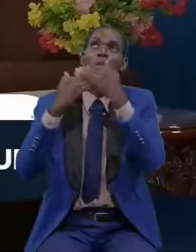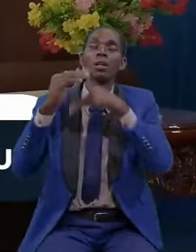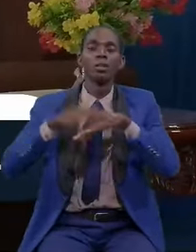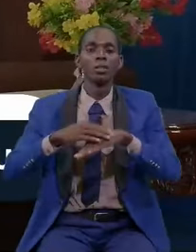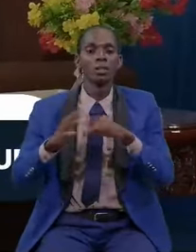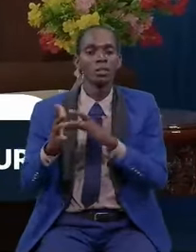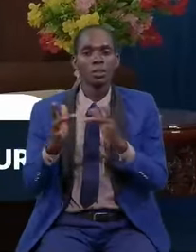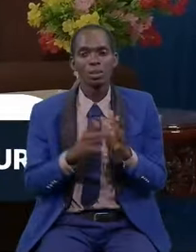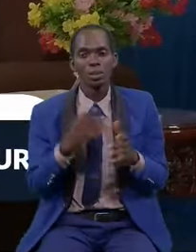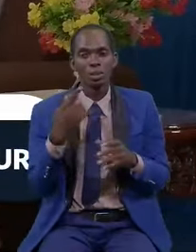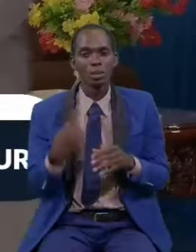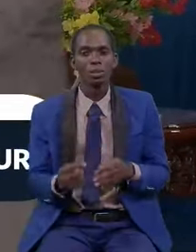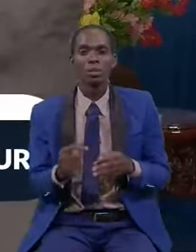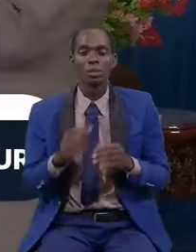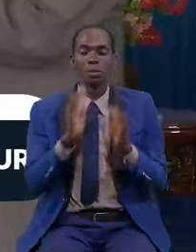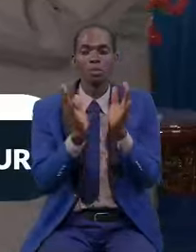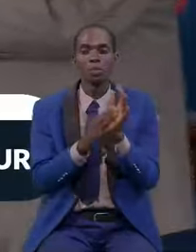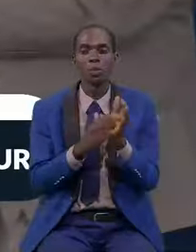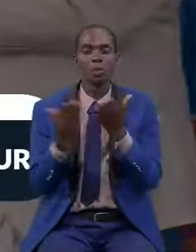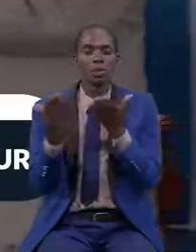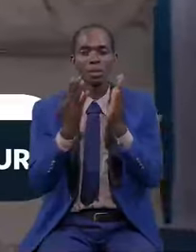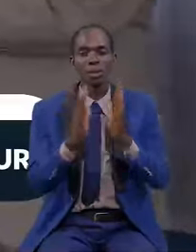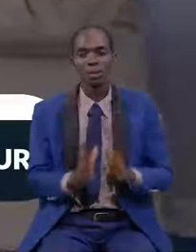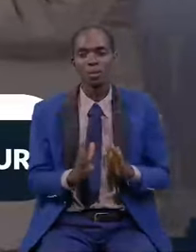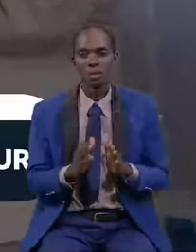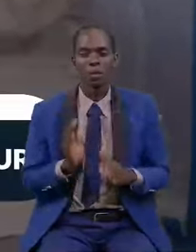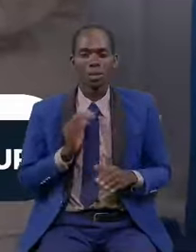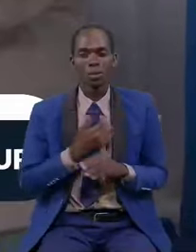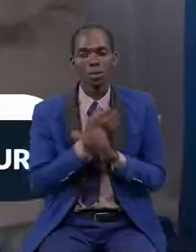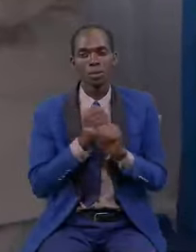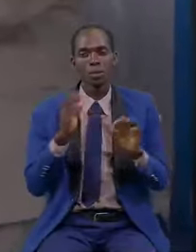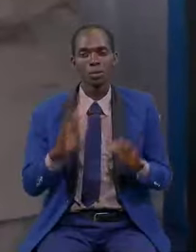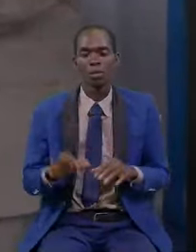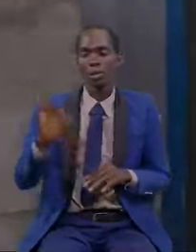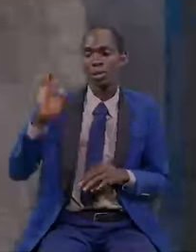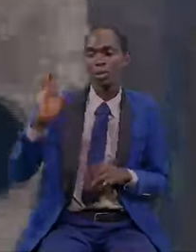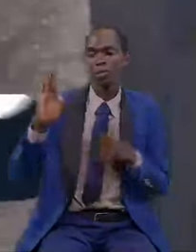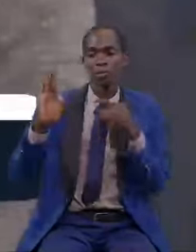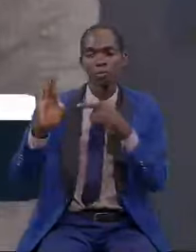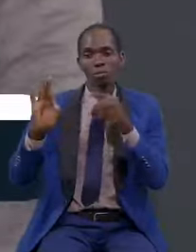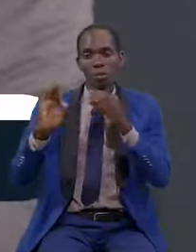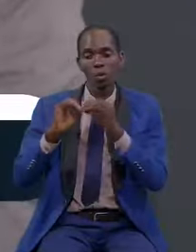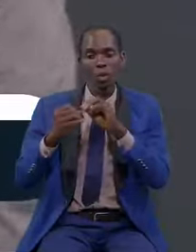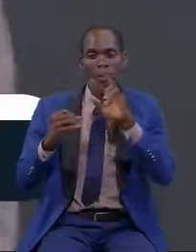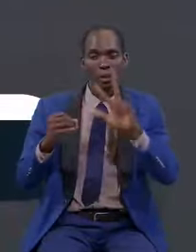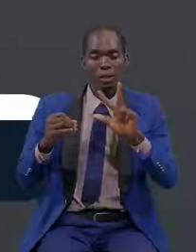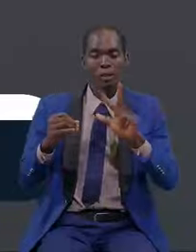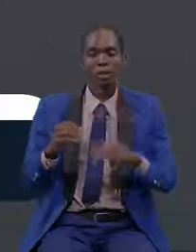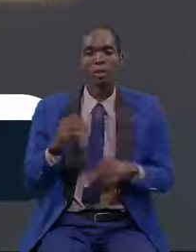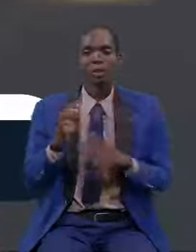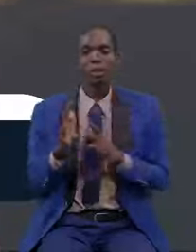le serviteur exalté, notre sauveur. Dernière position,